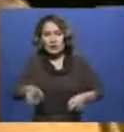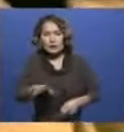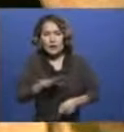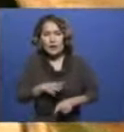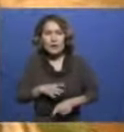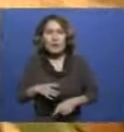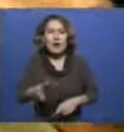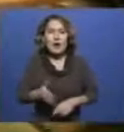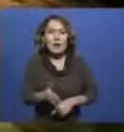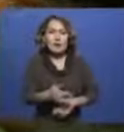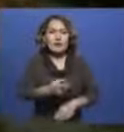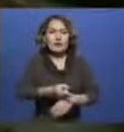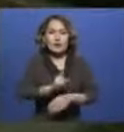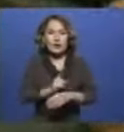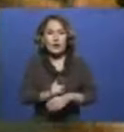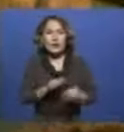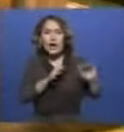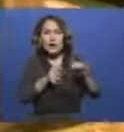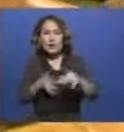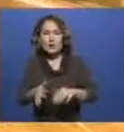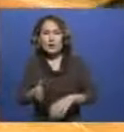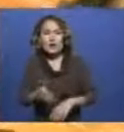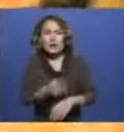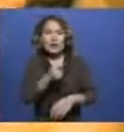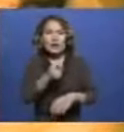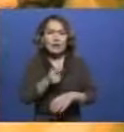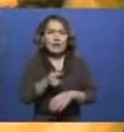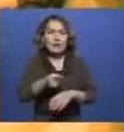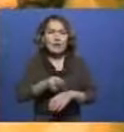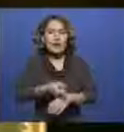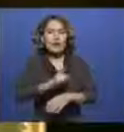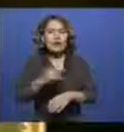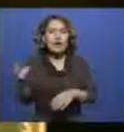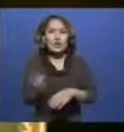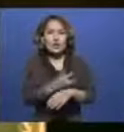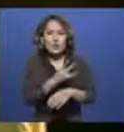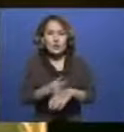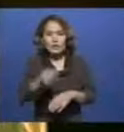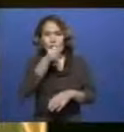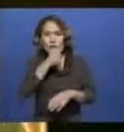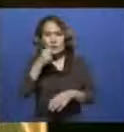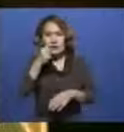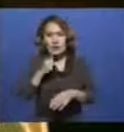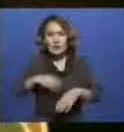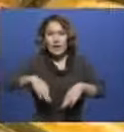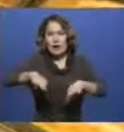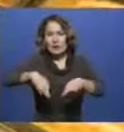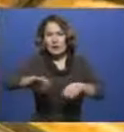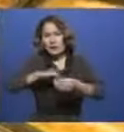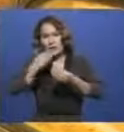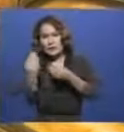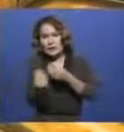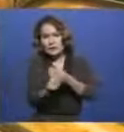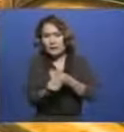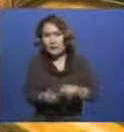бақыланатын аймақ болғандығына қарамастан теңізден аулаған балығын түнделетіп қалаға келе жатқан браконьер жайықтың бойындағы балық қорғау бекетінің тұсынан